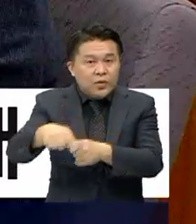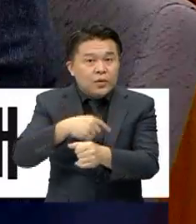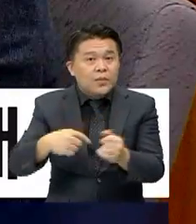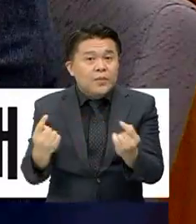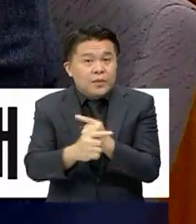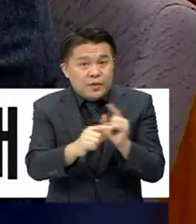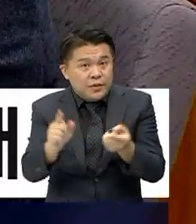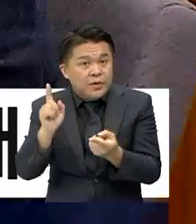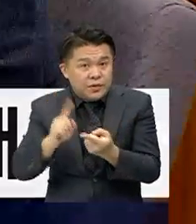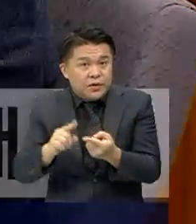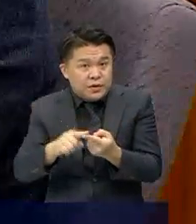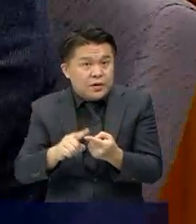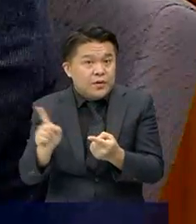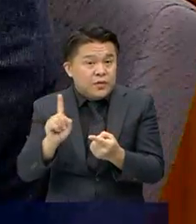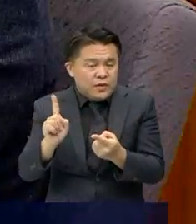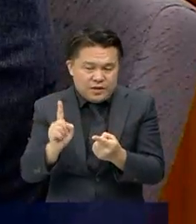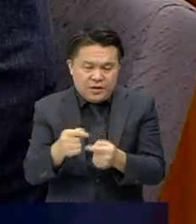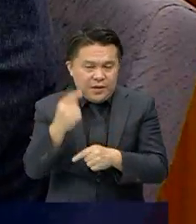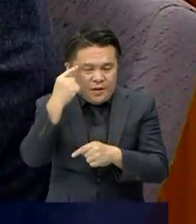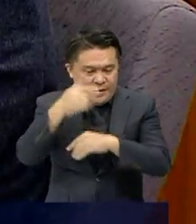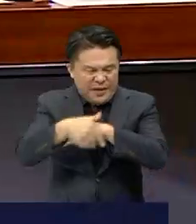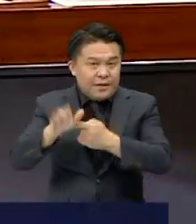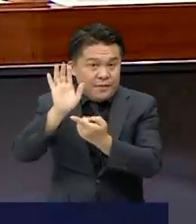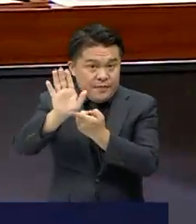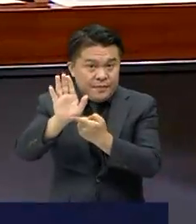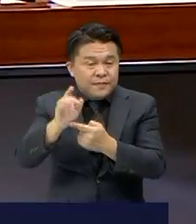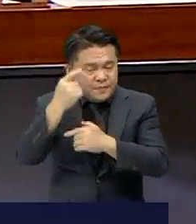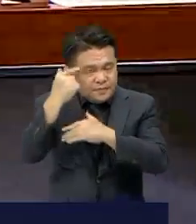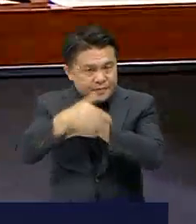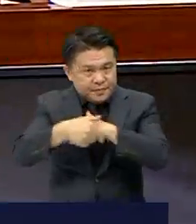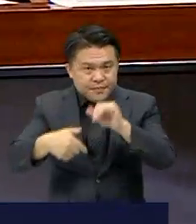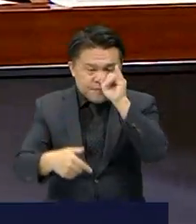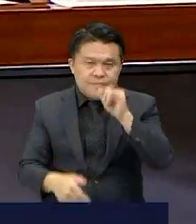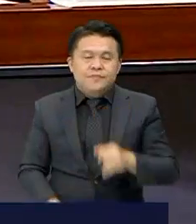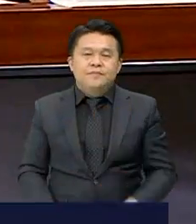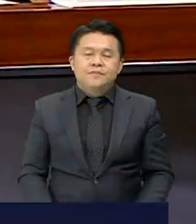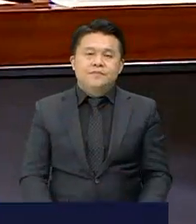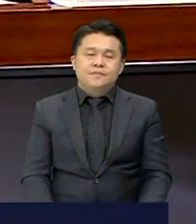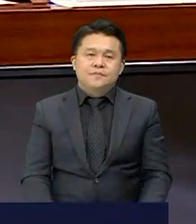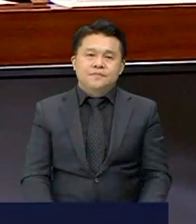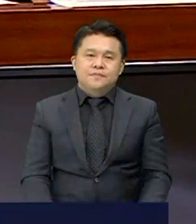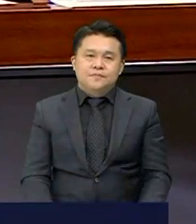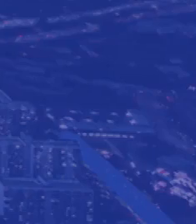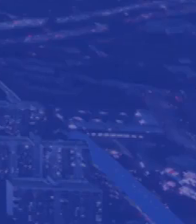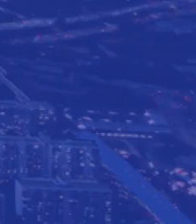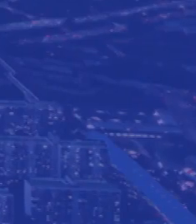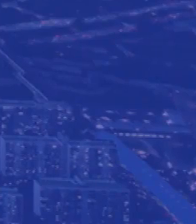방역 완화 초안을 공개할 예정입니다. SBS 김덕현입니다.